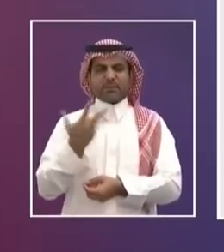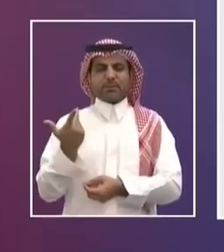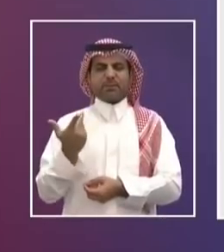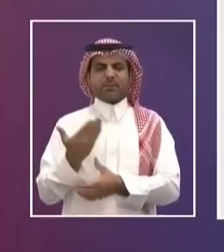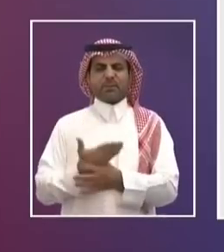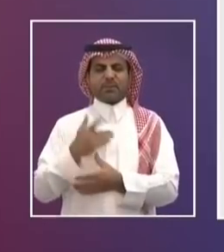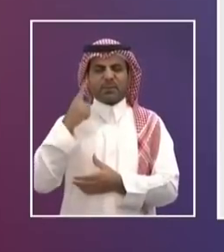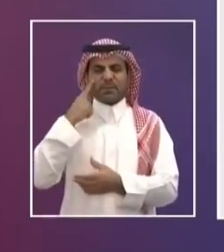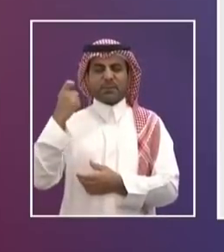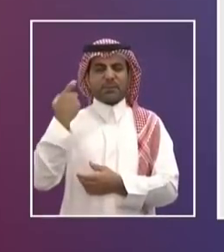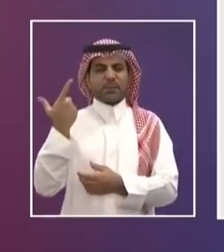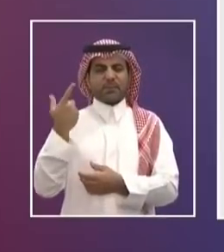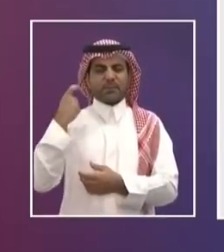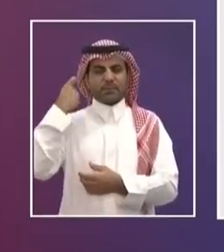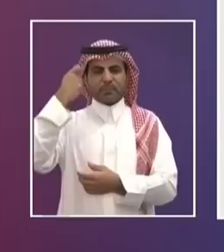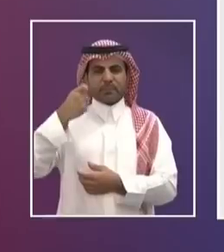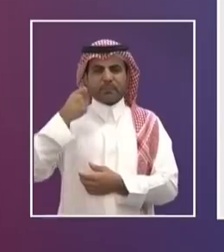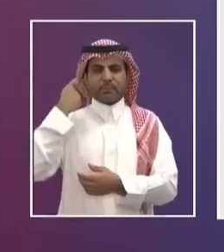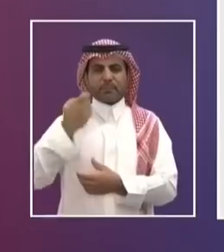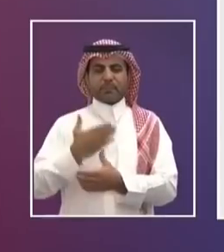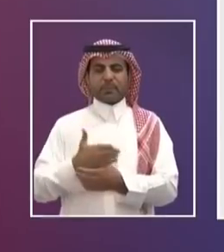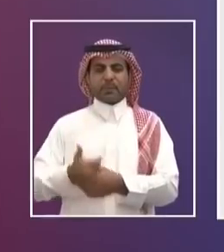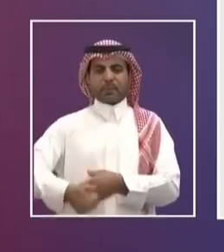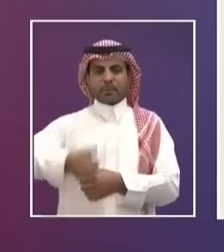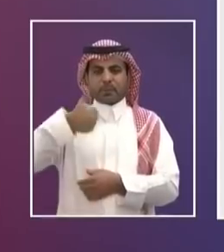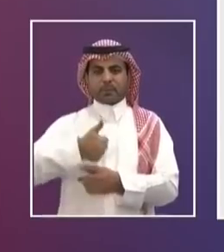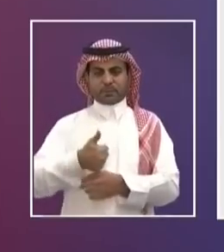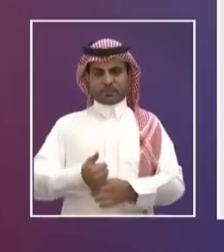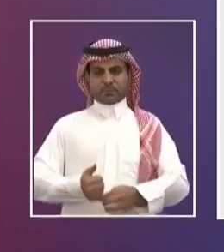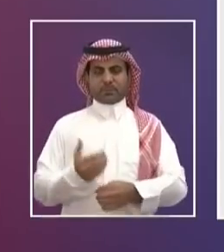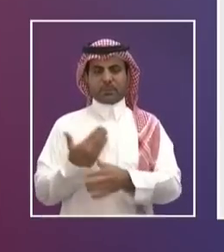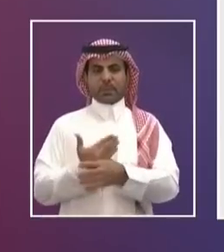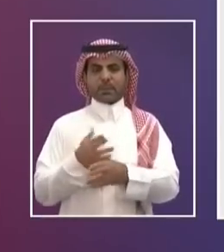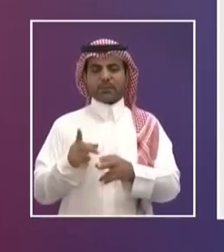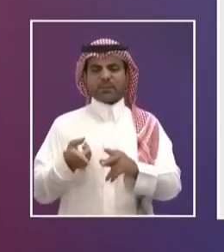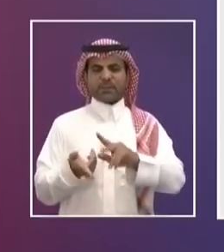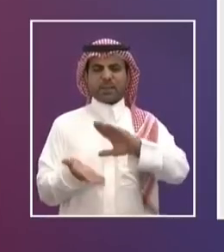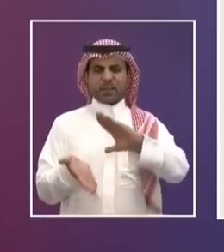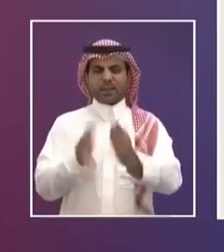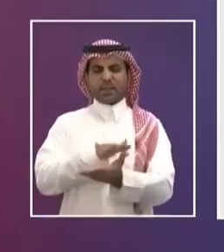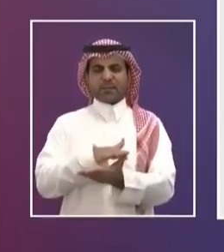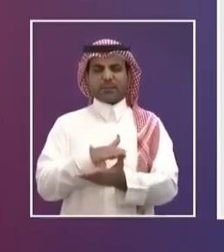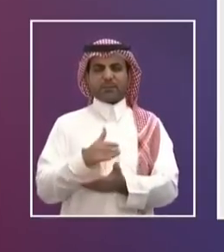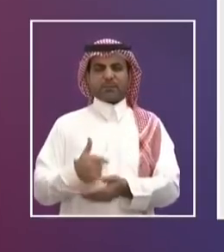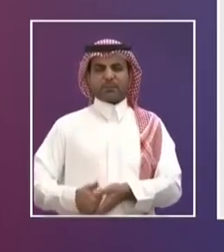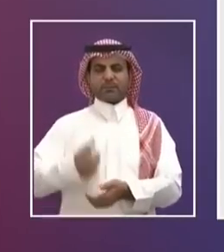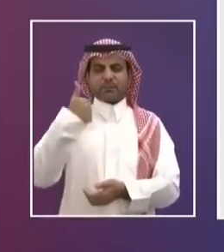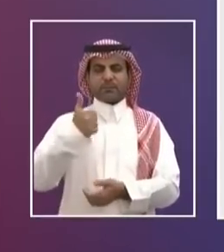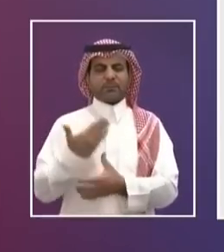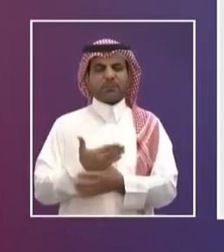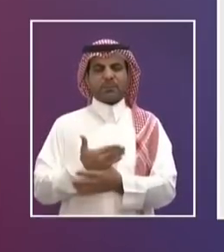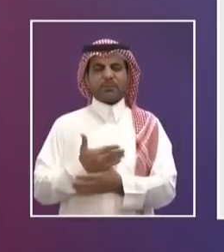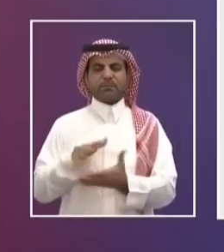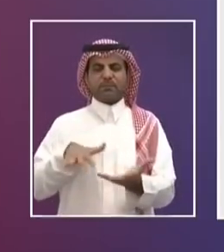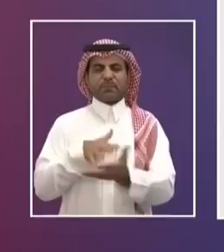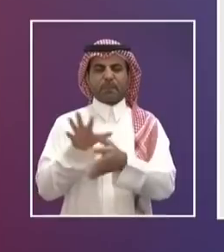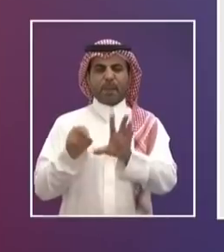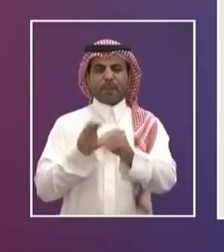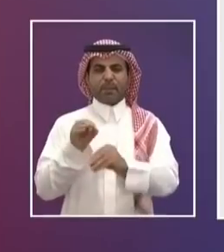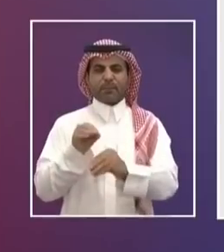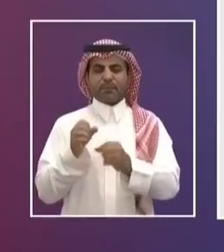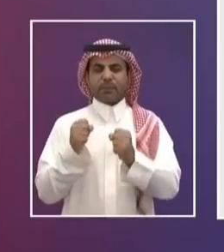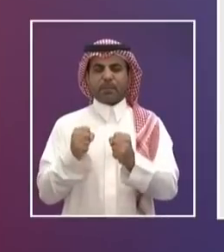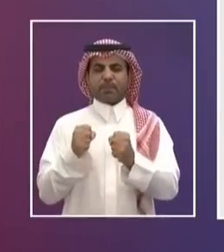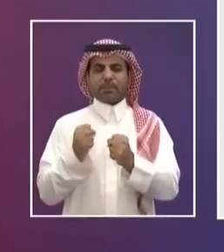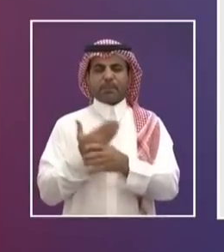من الاضطرابات التي قد تكون هناك انتكاسات لا سمح الله لدى البعض منهم